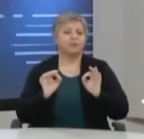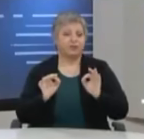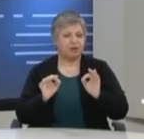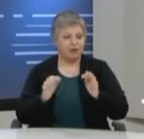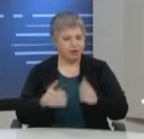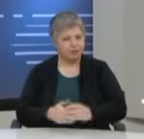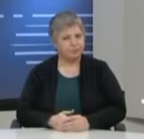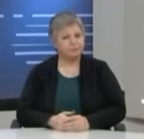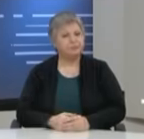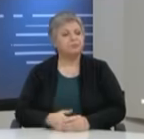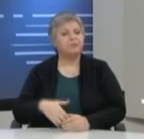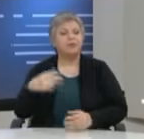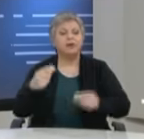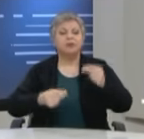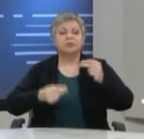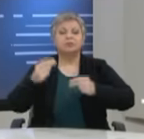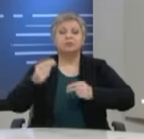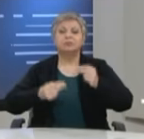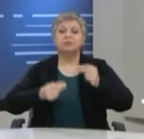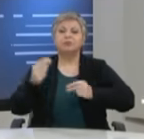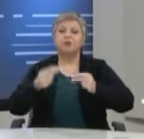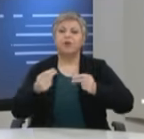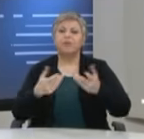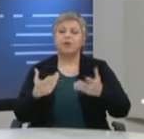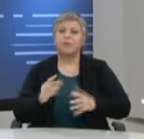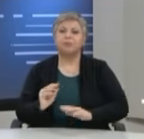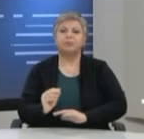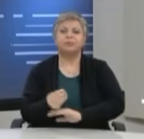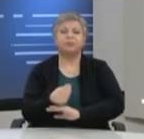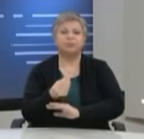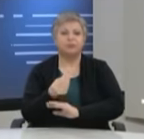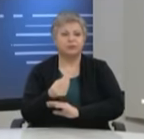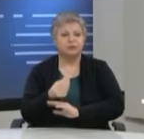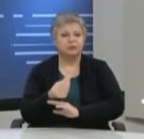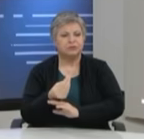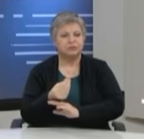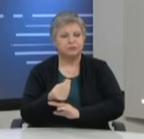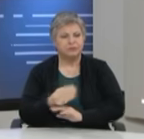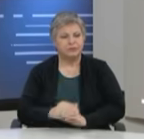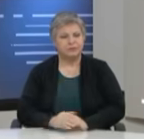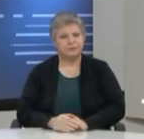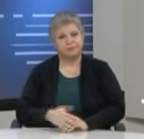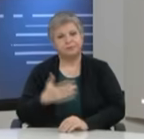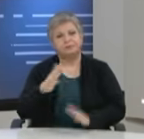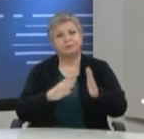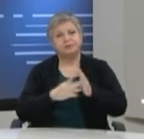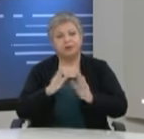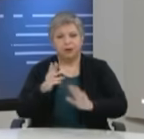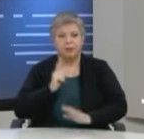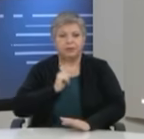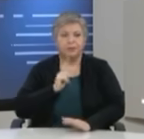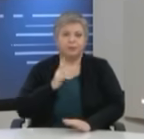Και βέβαια, το πρόβλημα προκύπτει... Παρακαλώ, κάντε ησυχία στα ορεινά. Ένα λεπτό, κύριε Πρόεδρε.